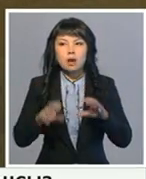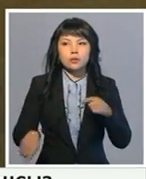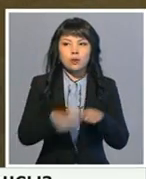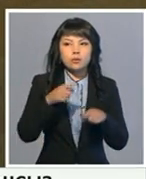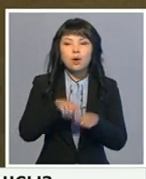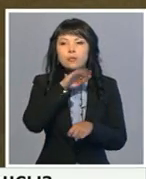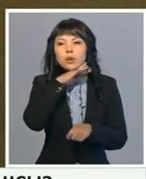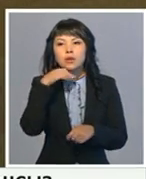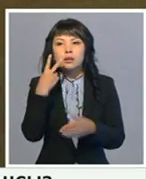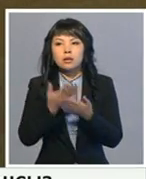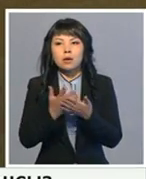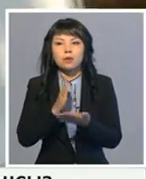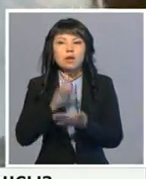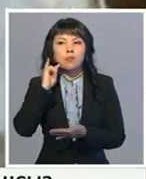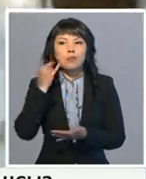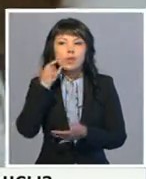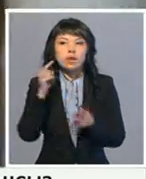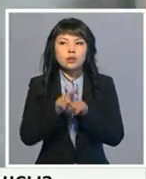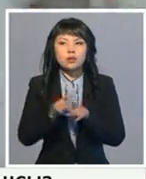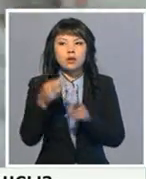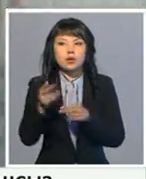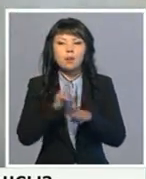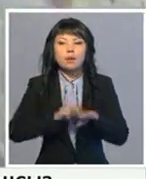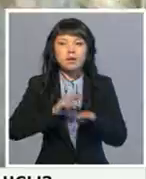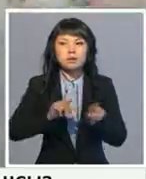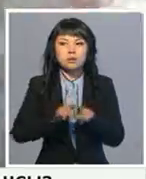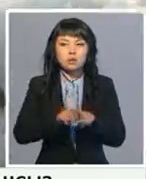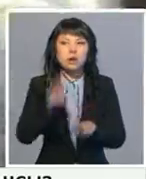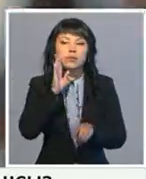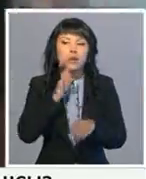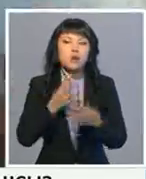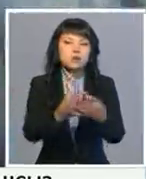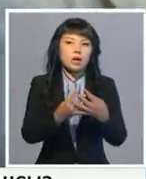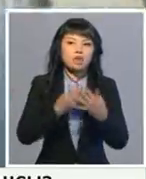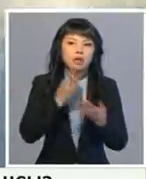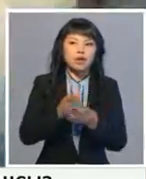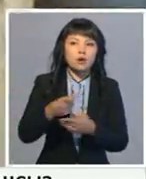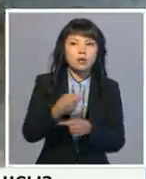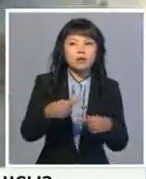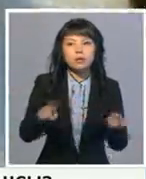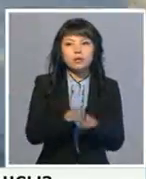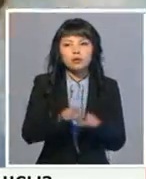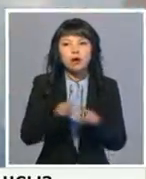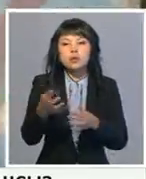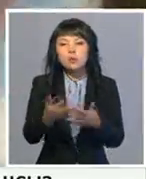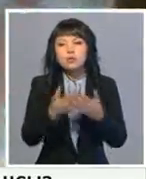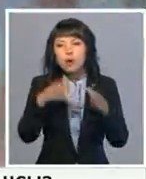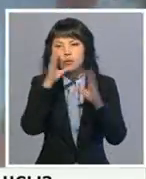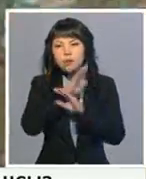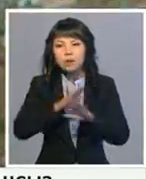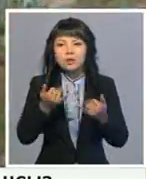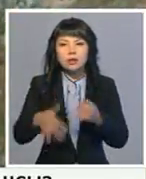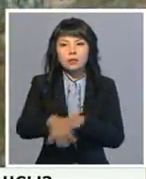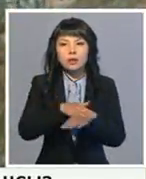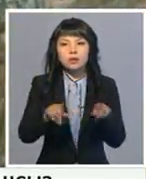айылын жер емес. Павлодарлық полиция контрабандалық жолмен көлдің құртын сүзіп жүрген топ ұстады. Олар Ебияж ауданы орталығынан таяқ тастам